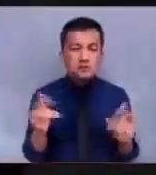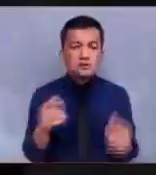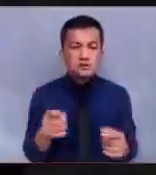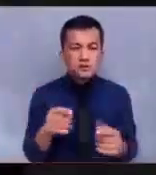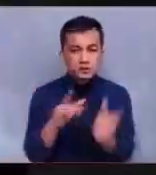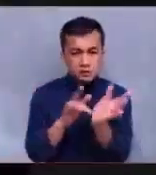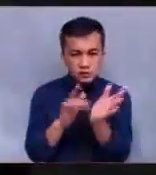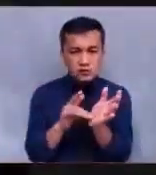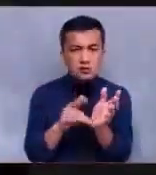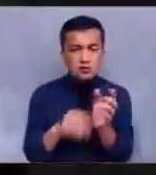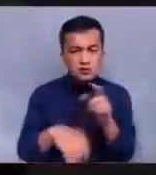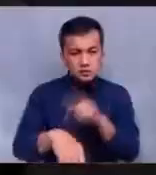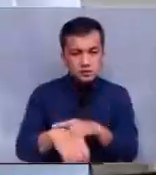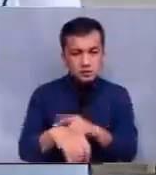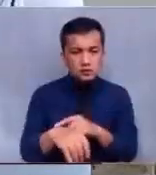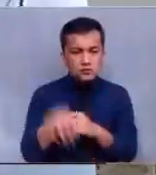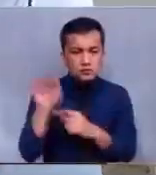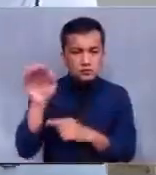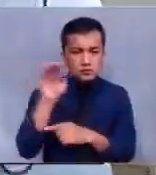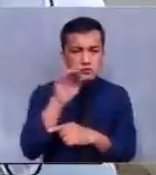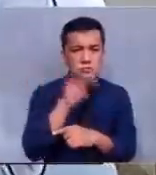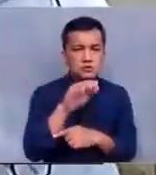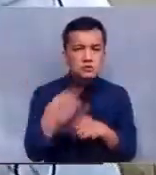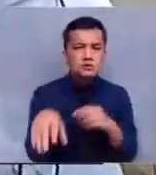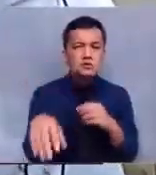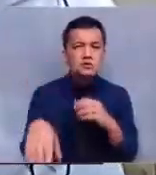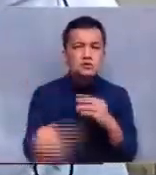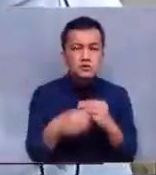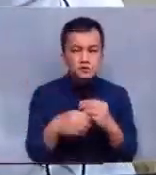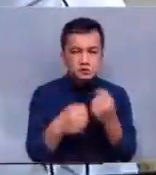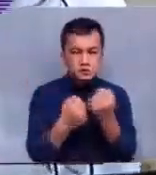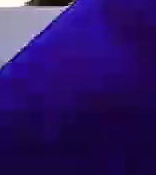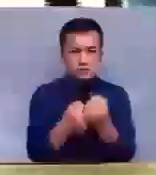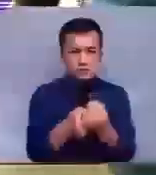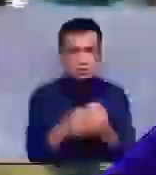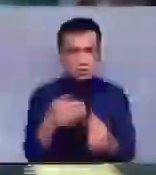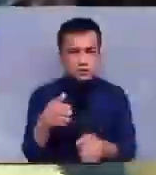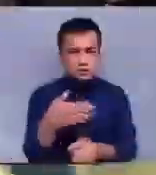pagkakataong ipanawagan ang dagdag na suporta sa mga mangingisda.